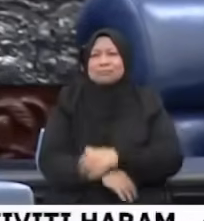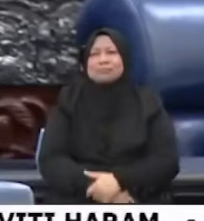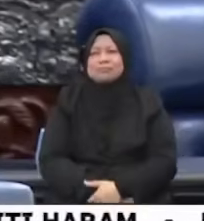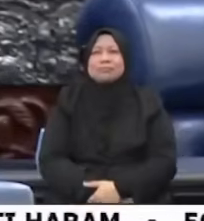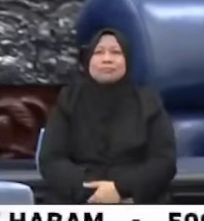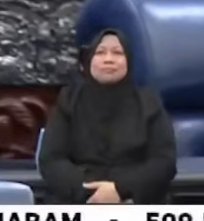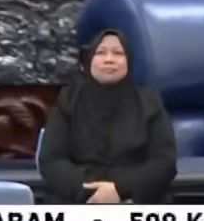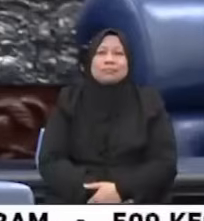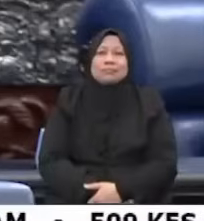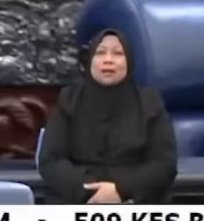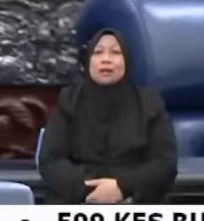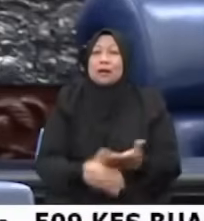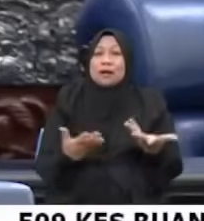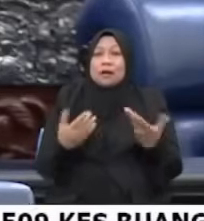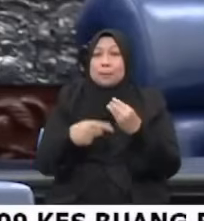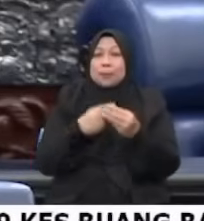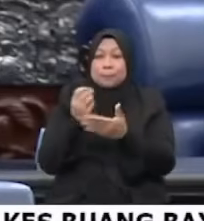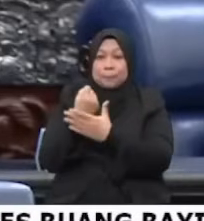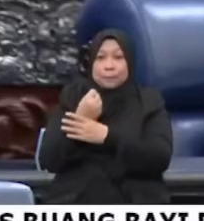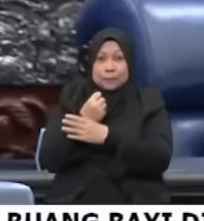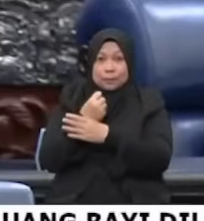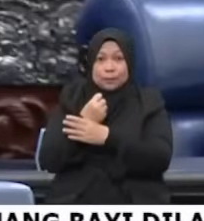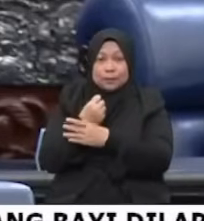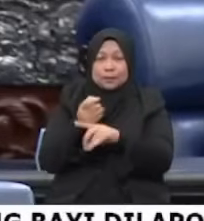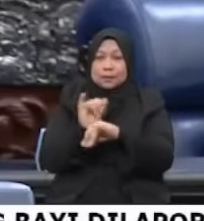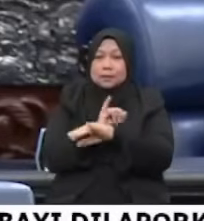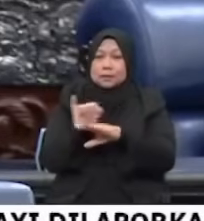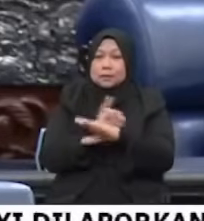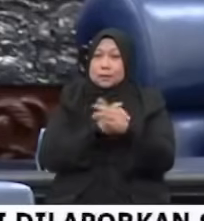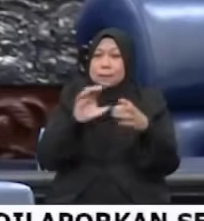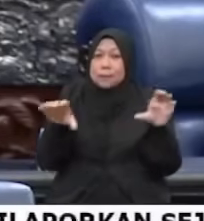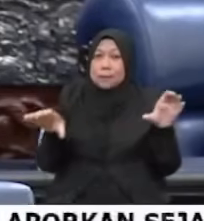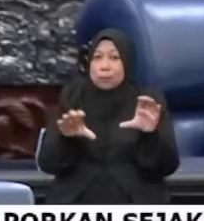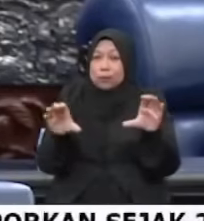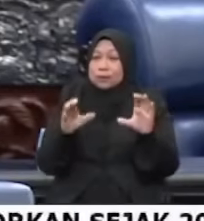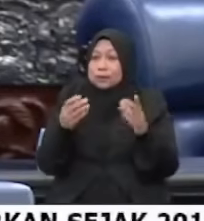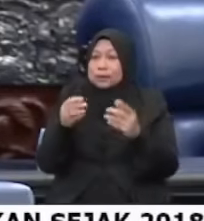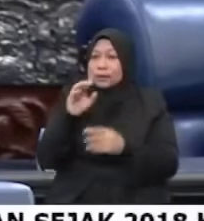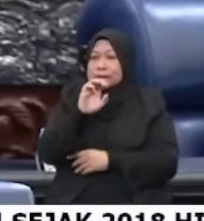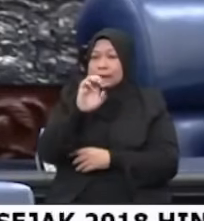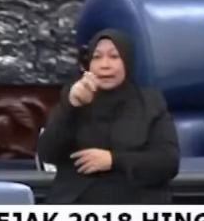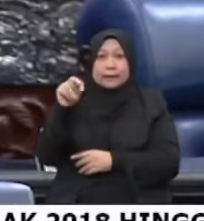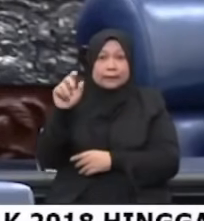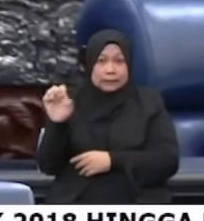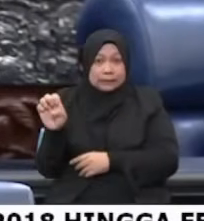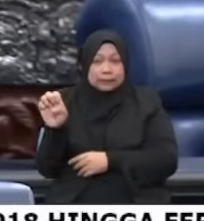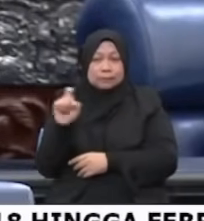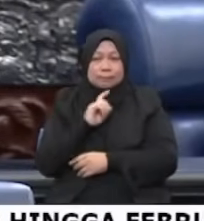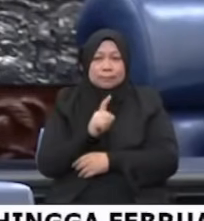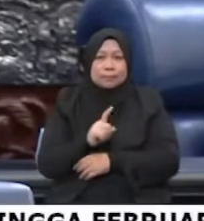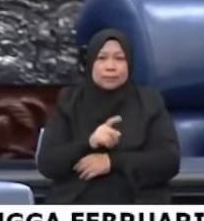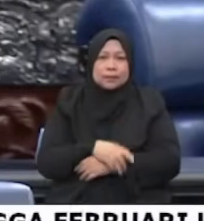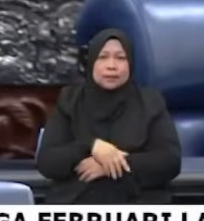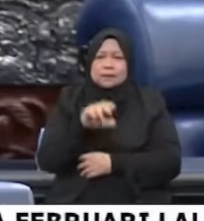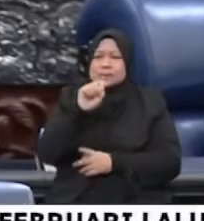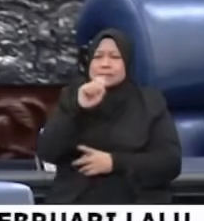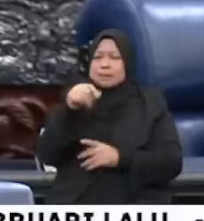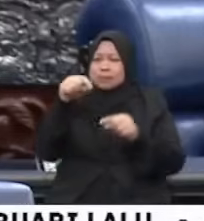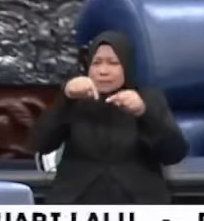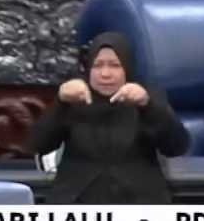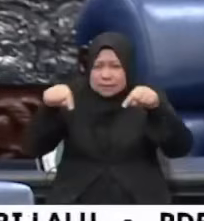soalan berhubung dengan pelaburan dalam sektor industri pembuatan khususnya dalam e semiconduor